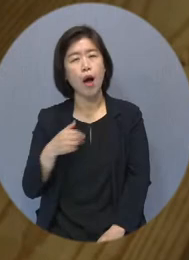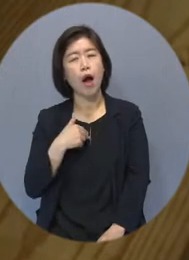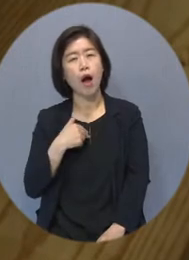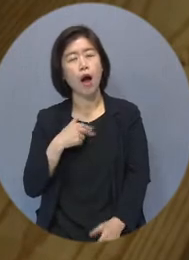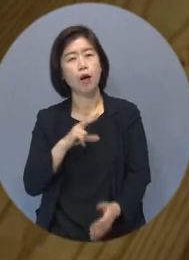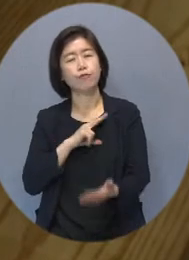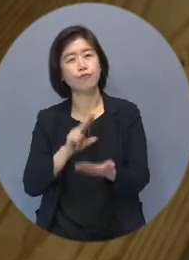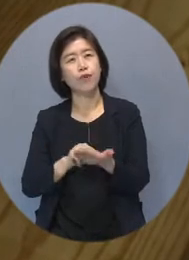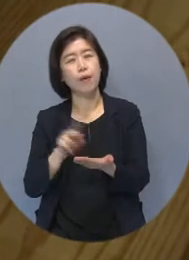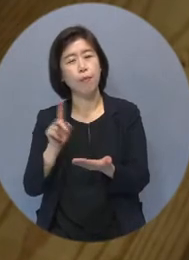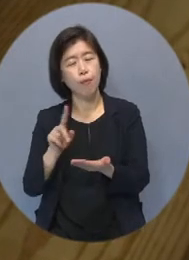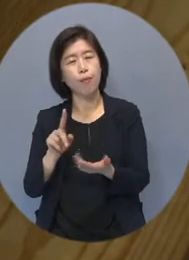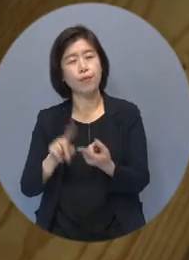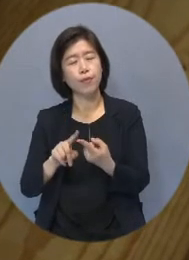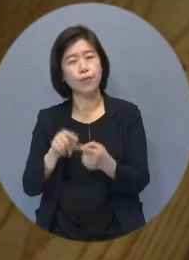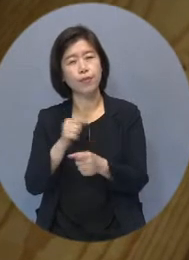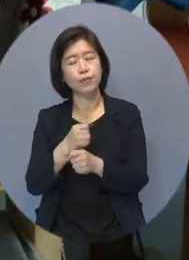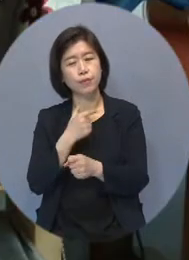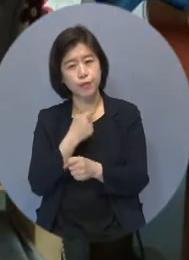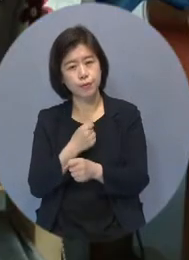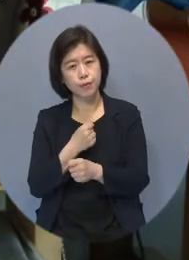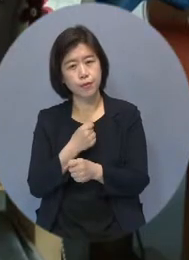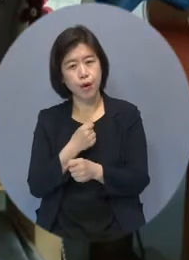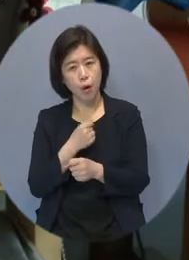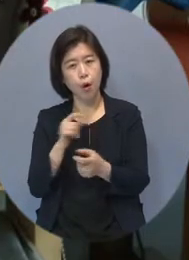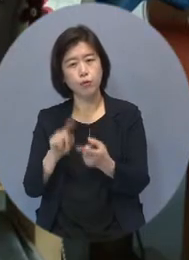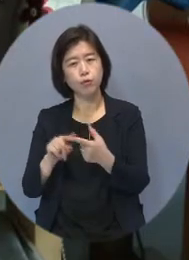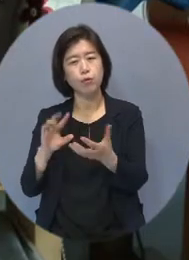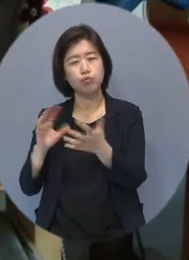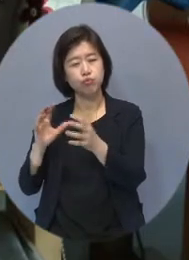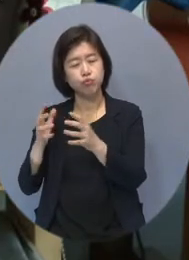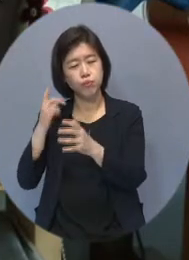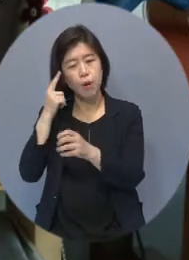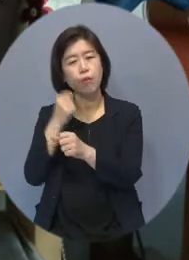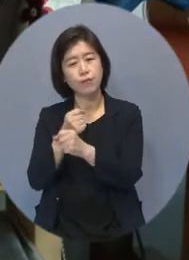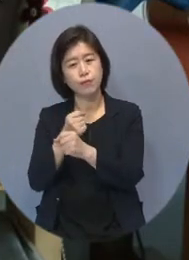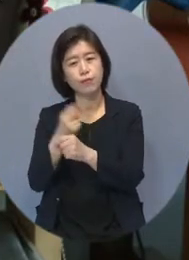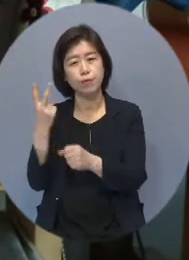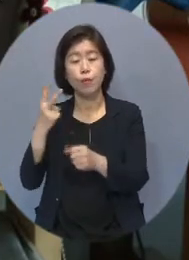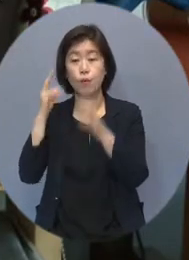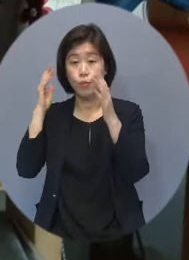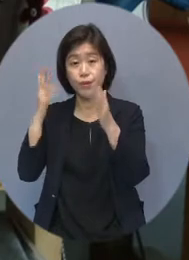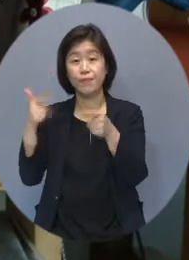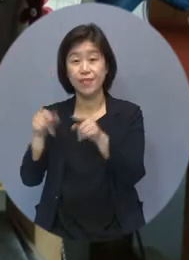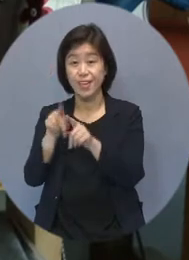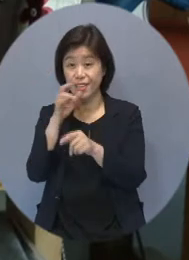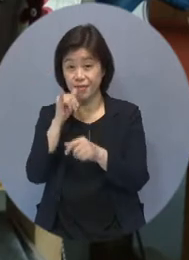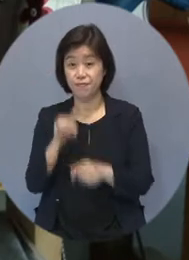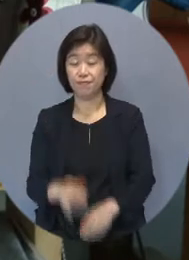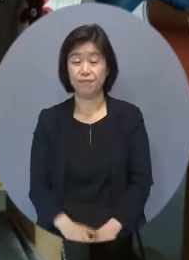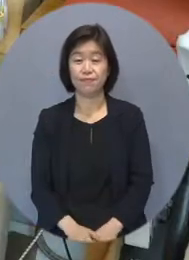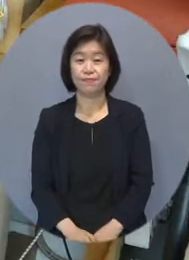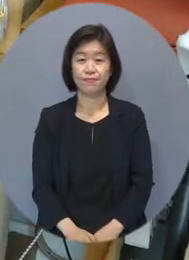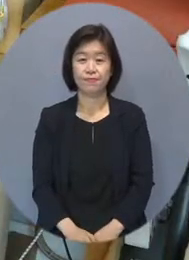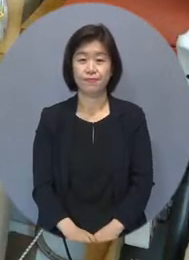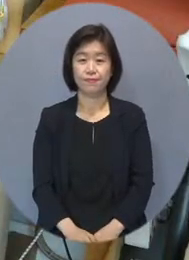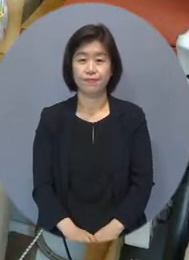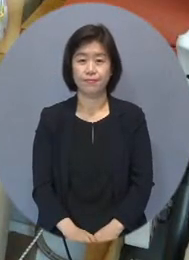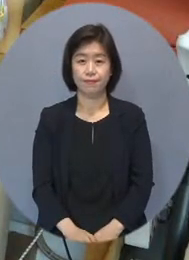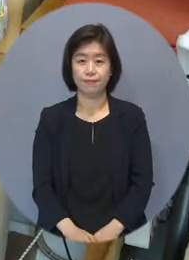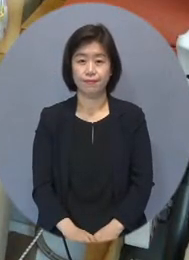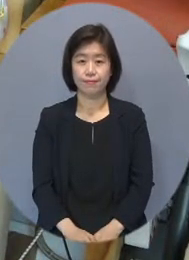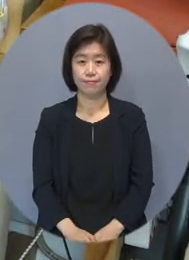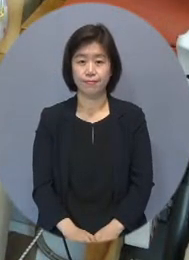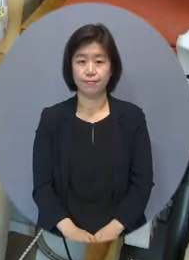싶은지 서로 의논하면서 그런 것들도 연구를 통해서 공부하고 그러면서 이제 제작을 했습니다. 그 촉각